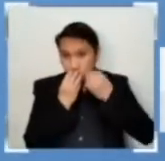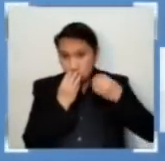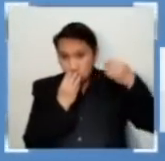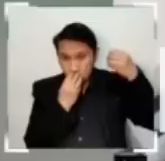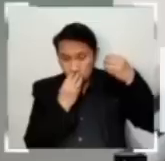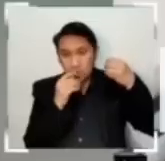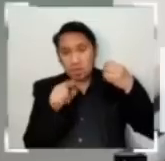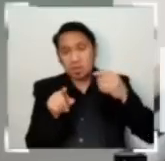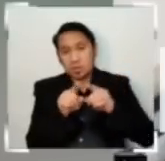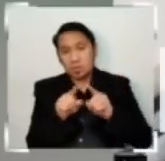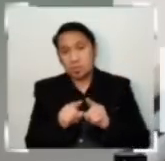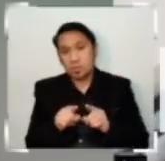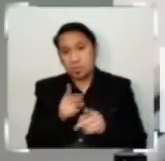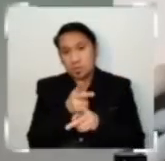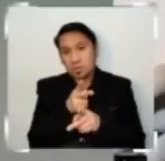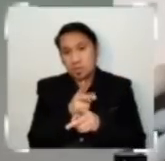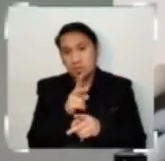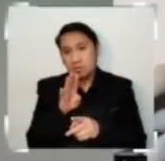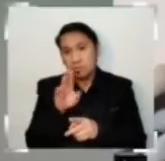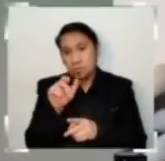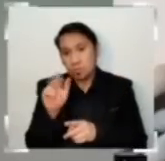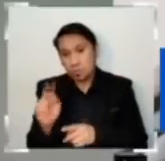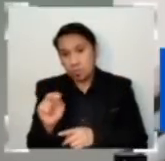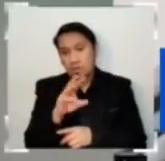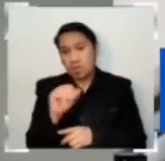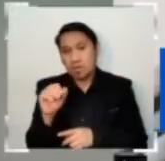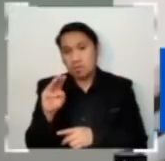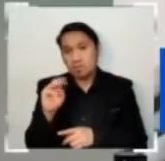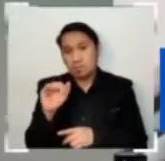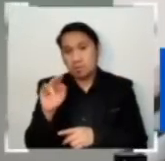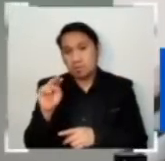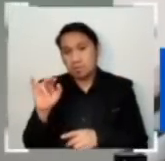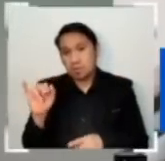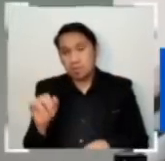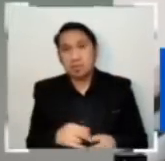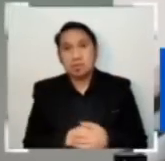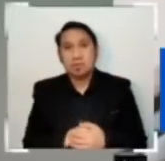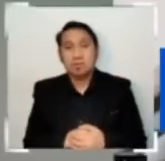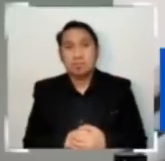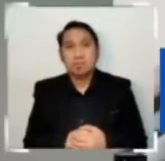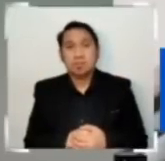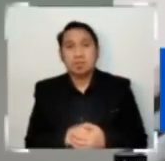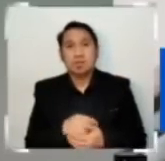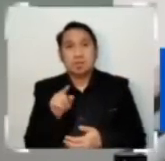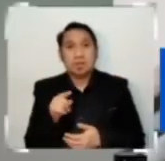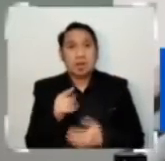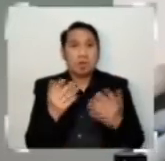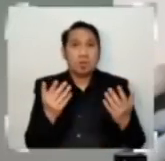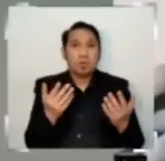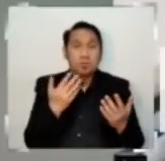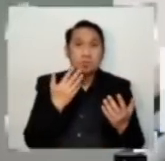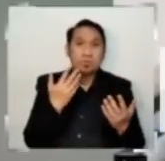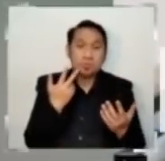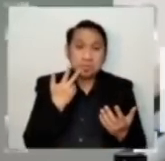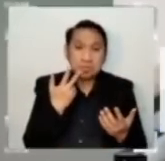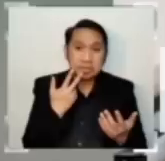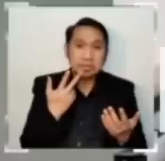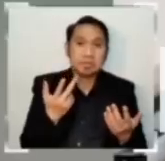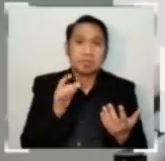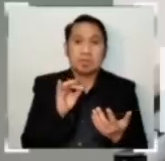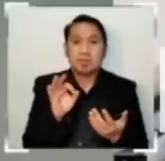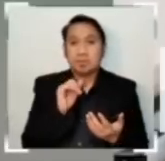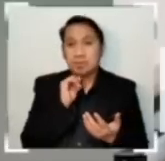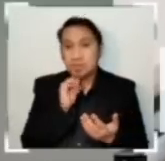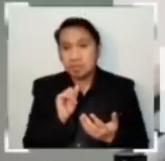at Mabini. Hanggat hindi napapatch up yung butas ng barko at hindi natin